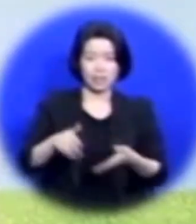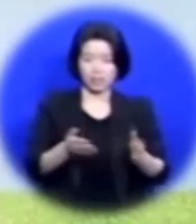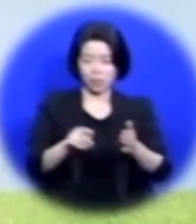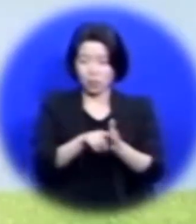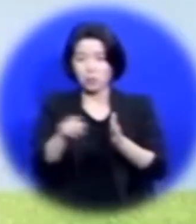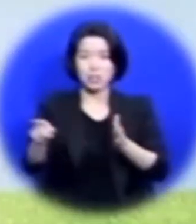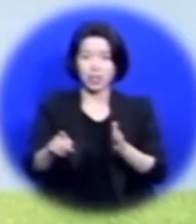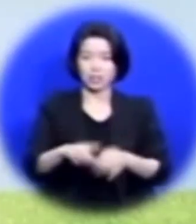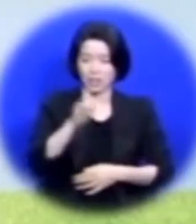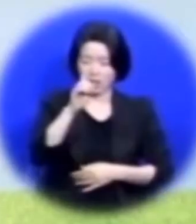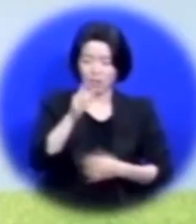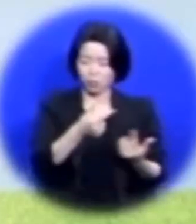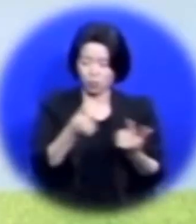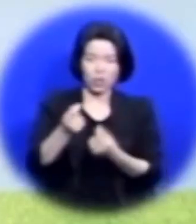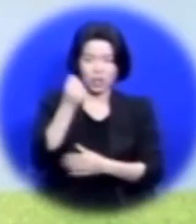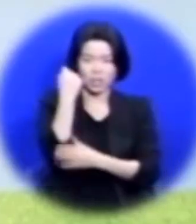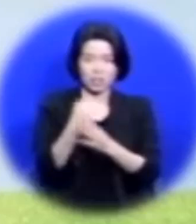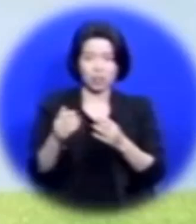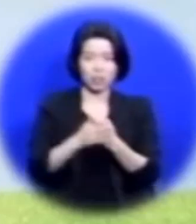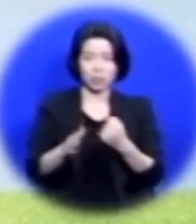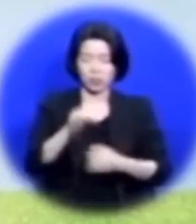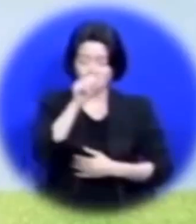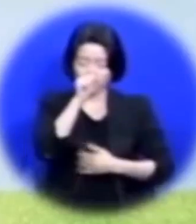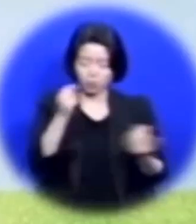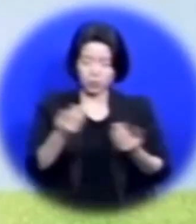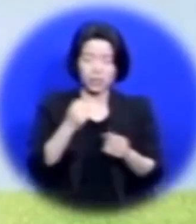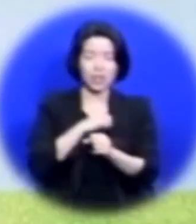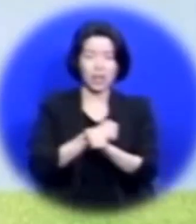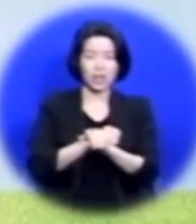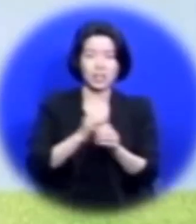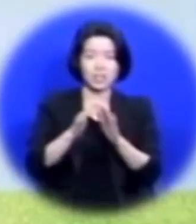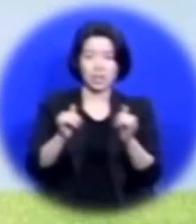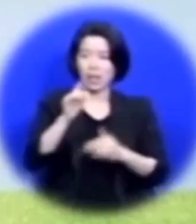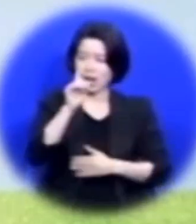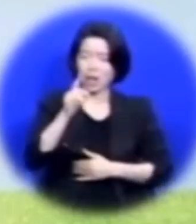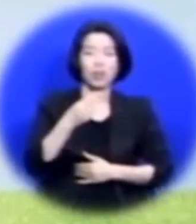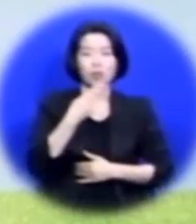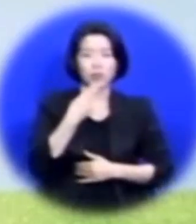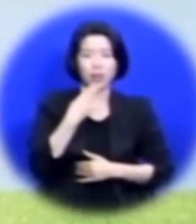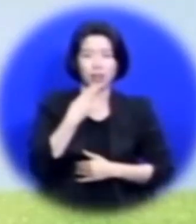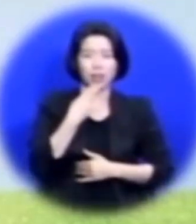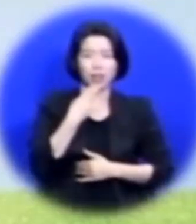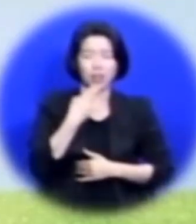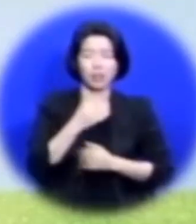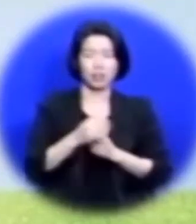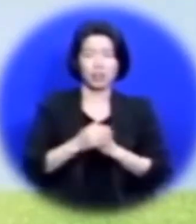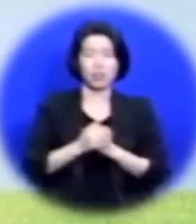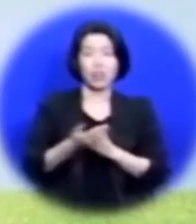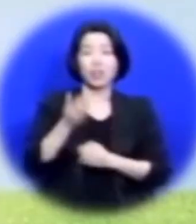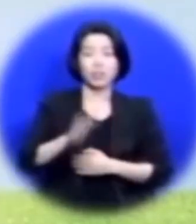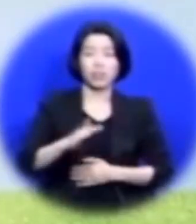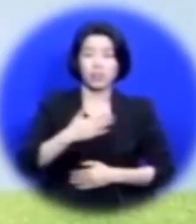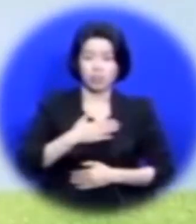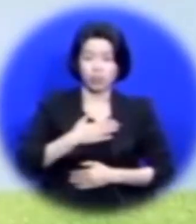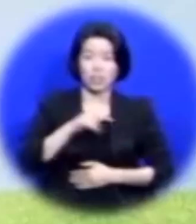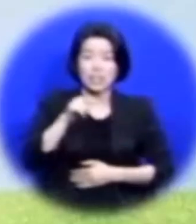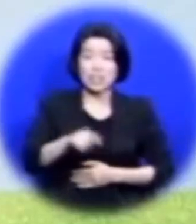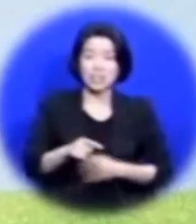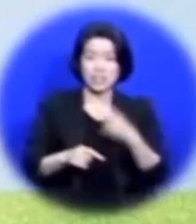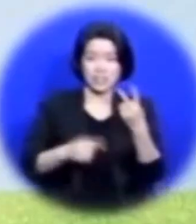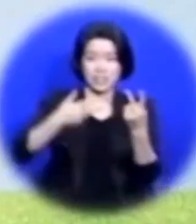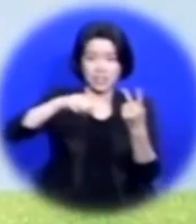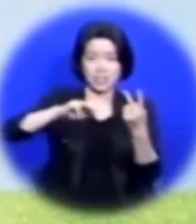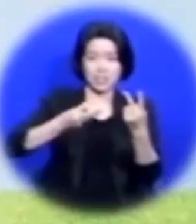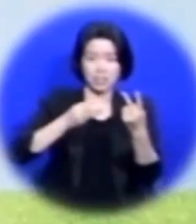하나같이 서버 씀이 착한 일 하는 사람이 하나도 없구나 근데 저는 이 2절